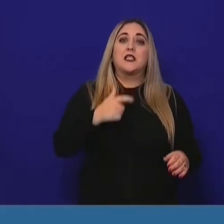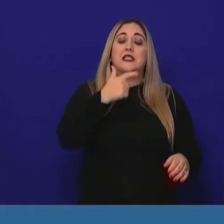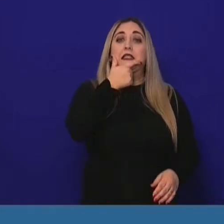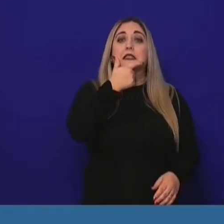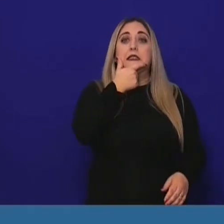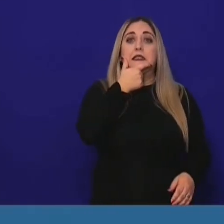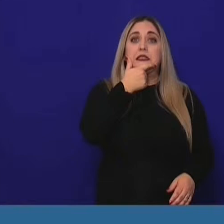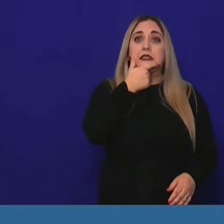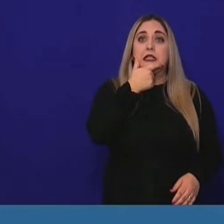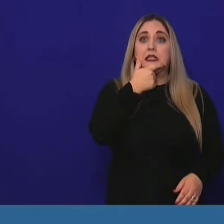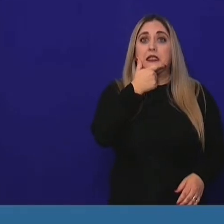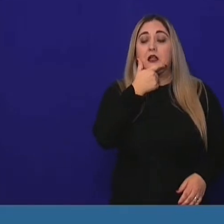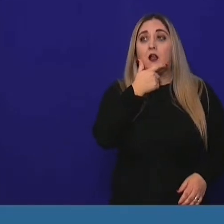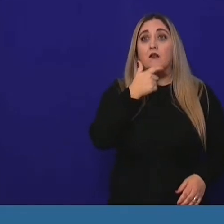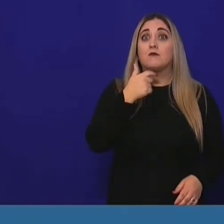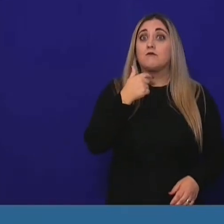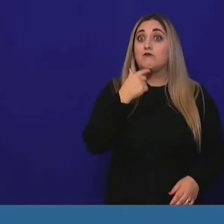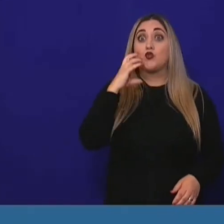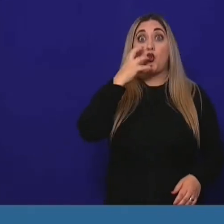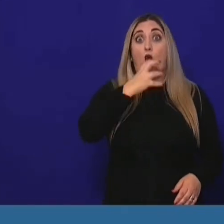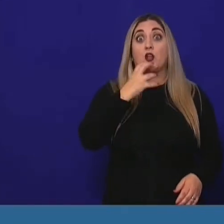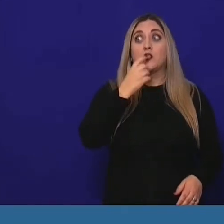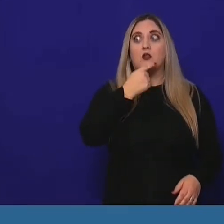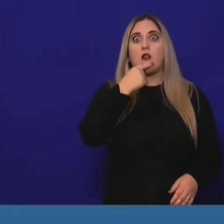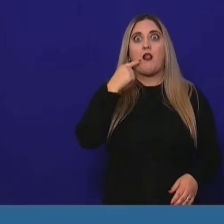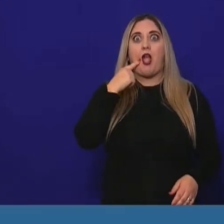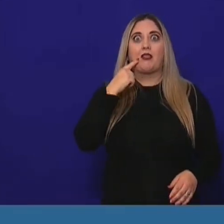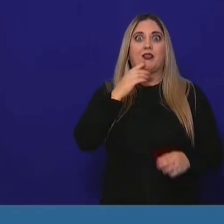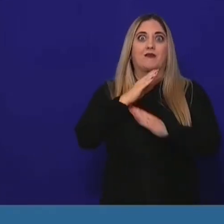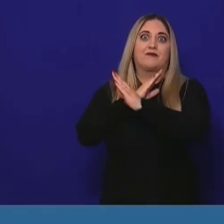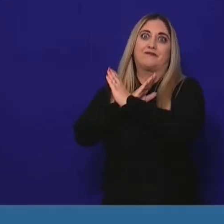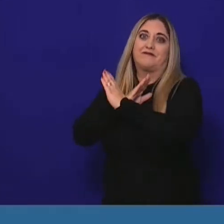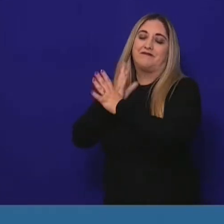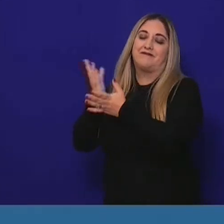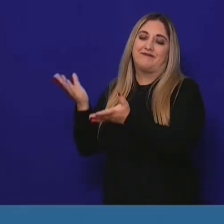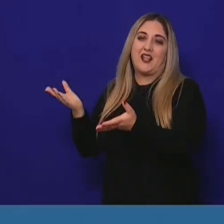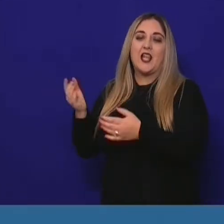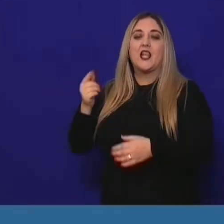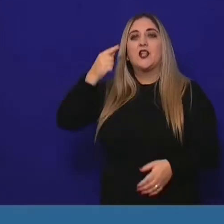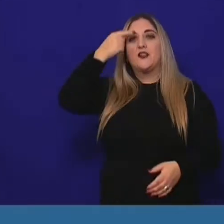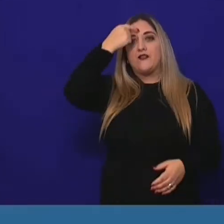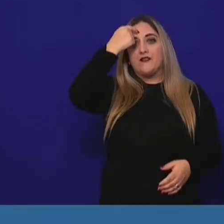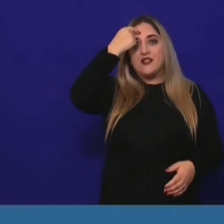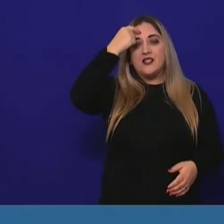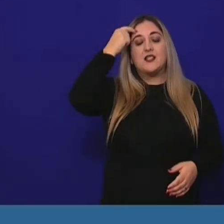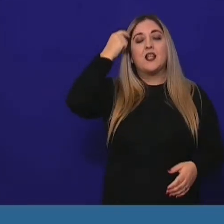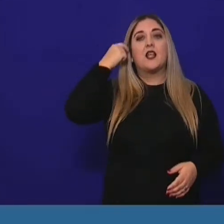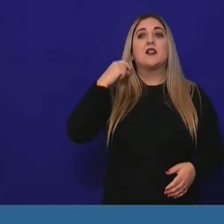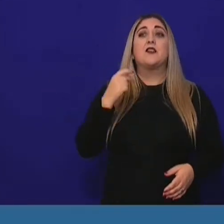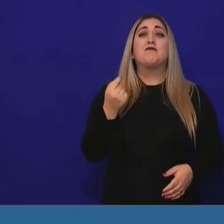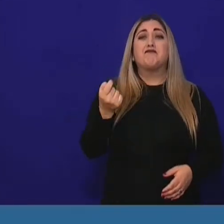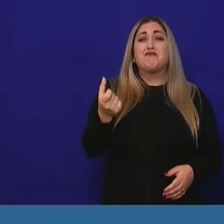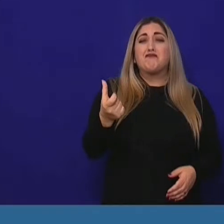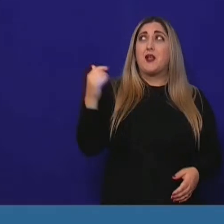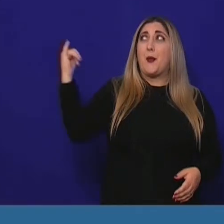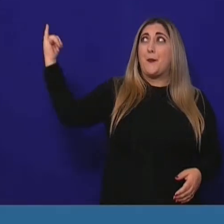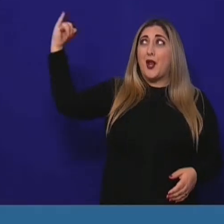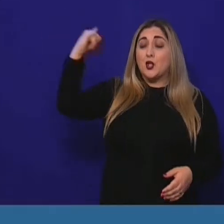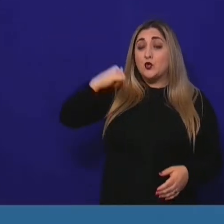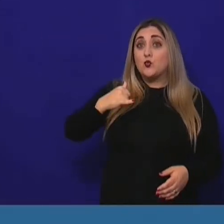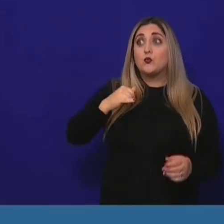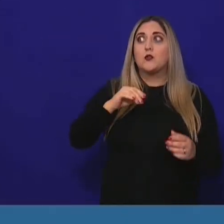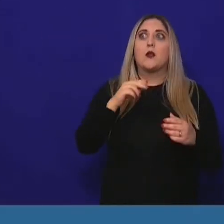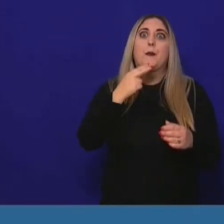l-Ingilterra nizlet bħala red zone mill-ewwel. Dan ifisser li inti huma biss dawk il-persuni li huma